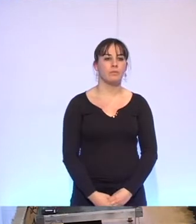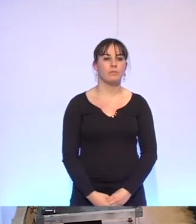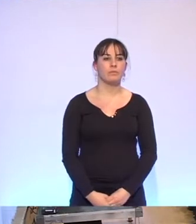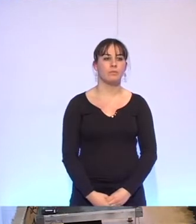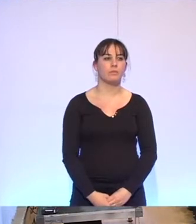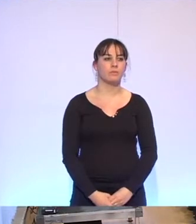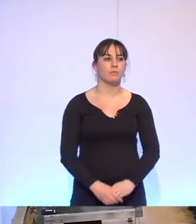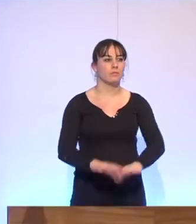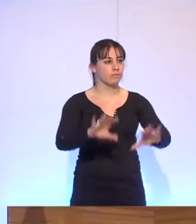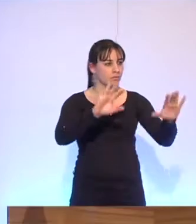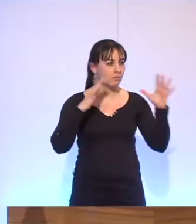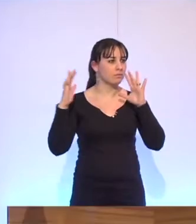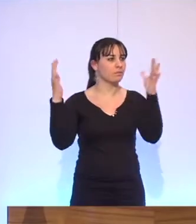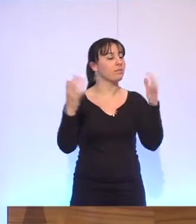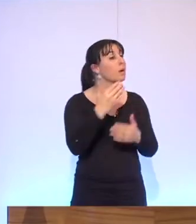Merci.